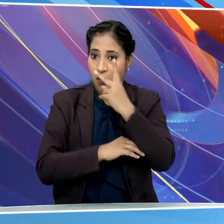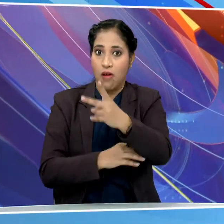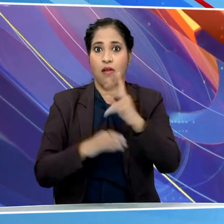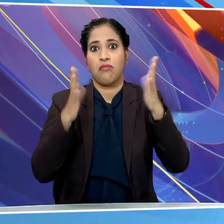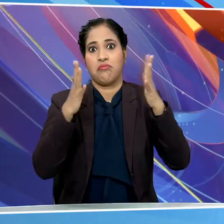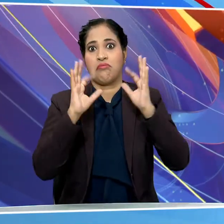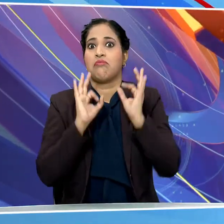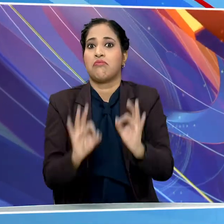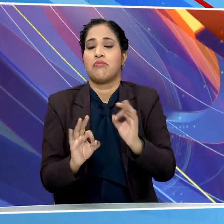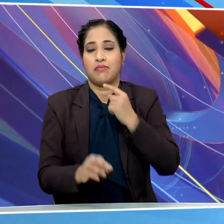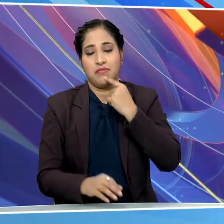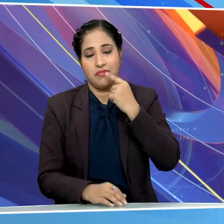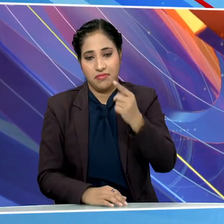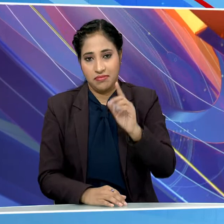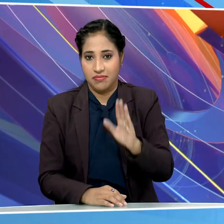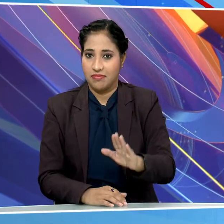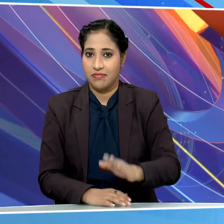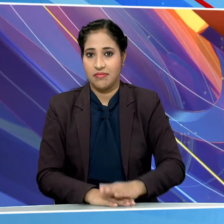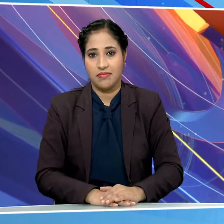है।